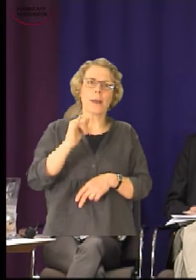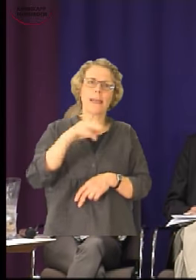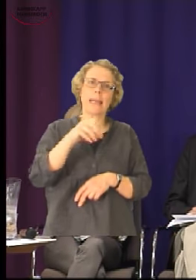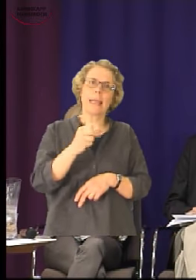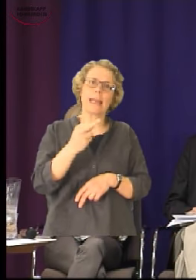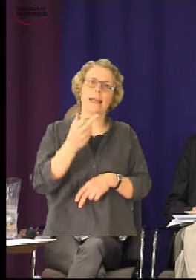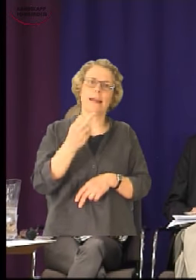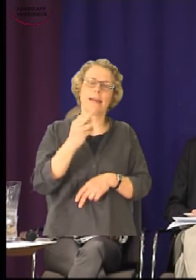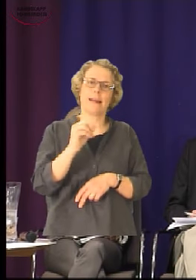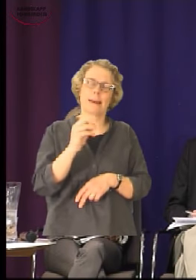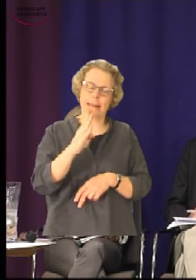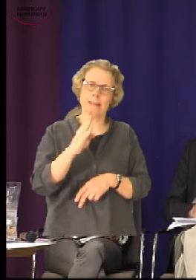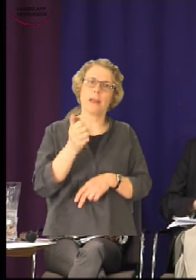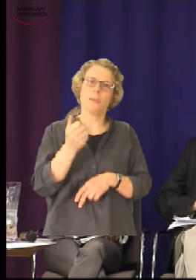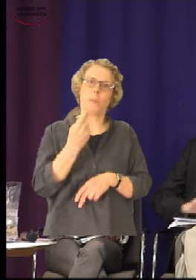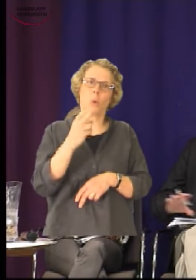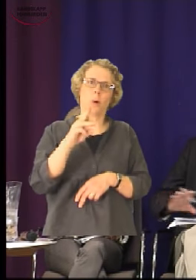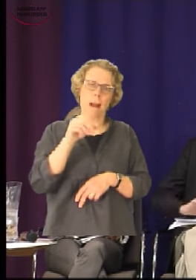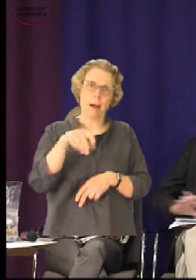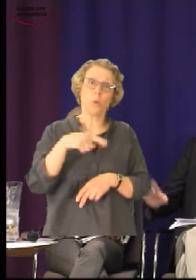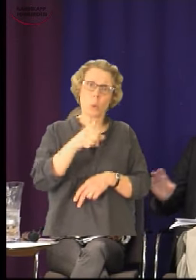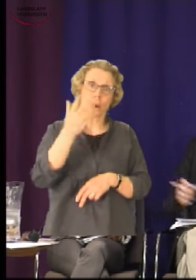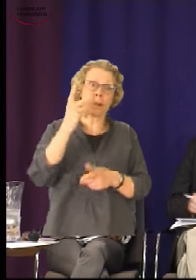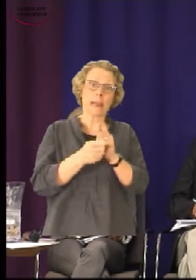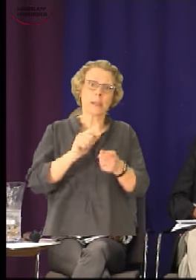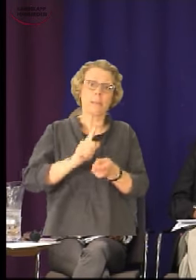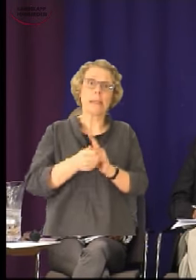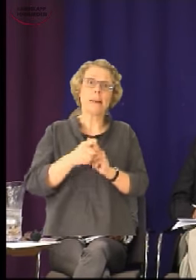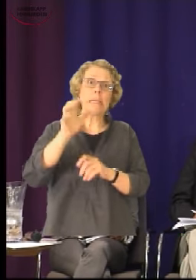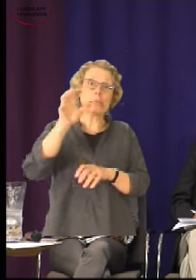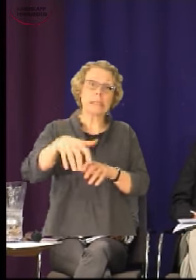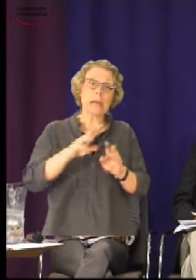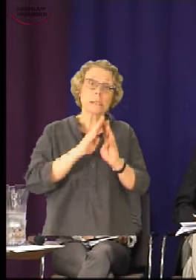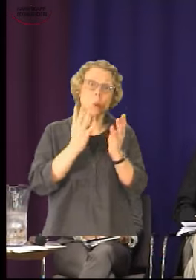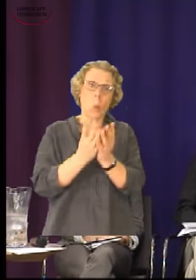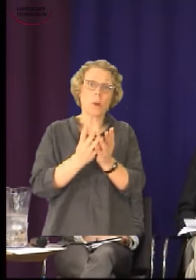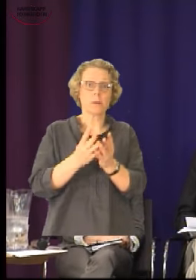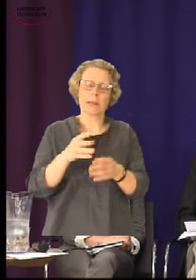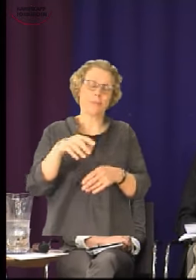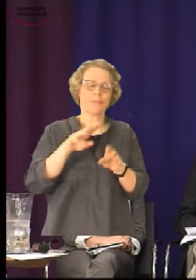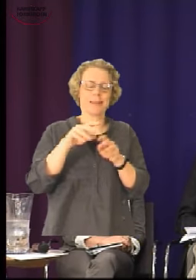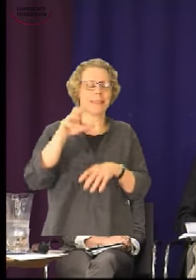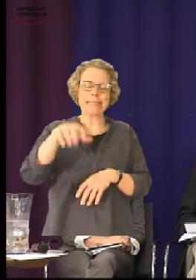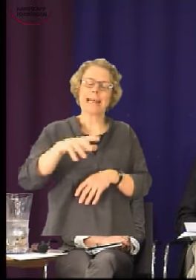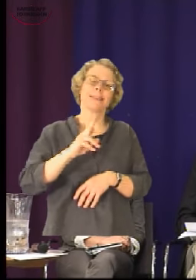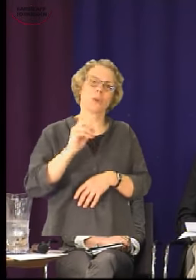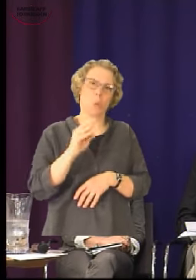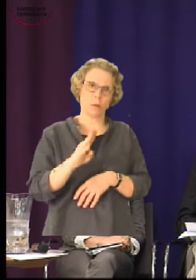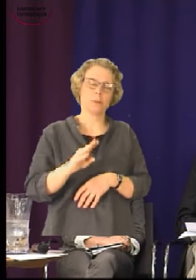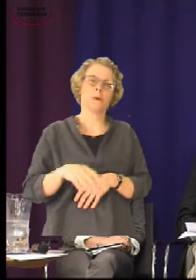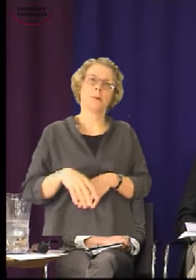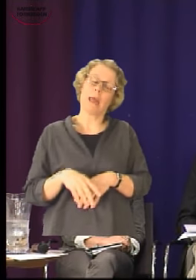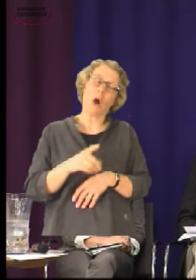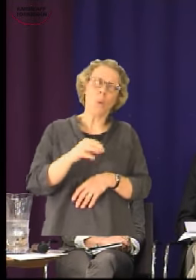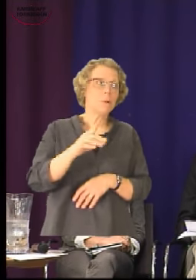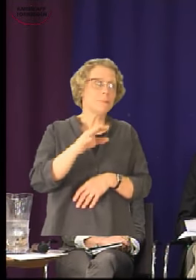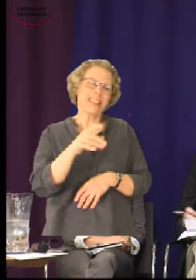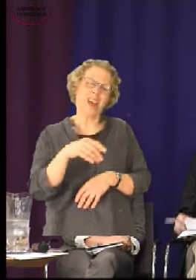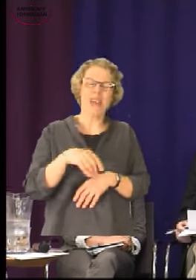bli statsråd också. Då sa hon nej, men Ylva här blir gärna statsråd. Och det tycker